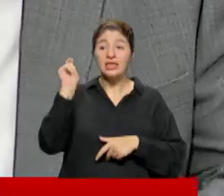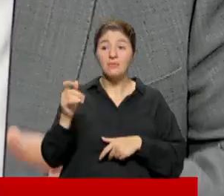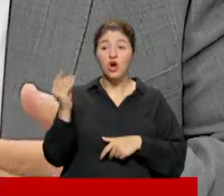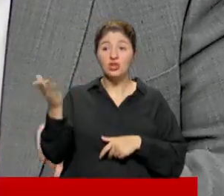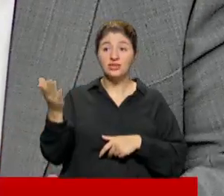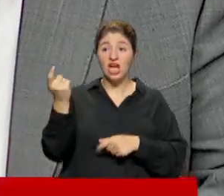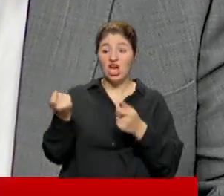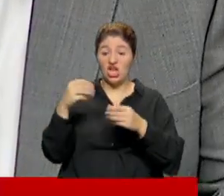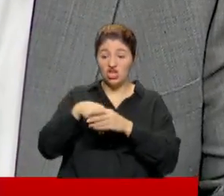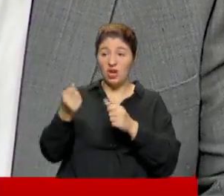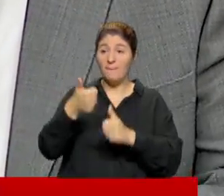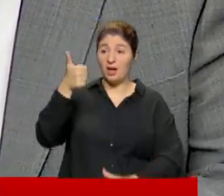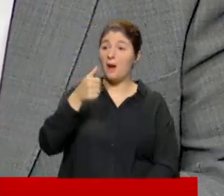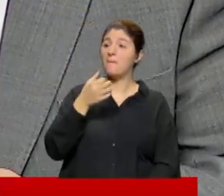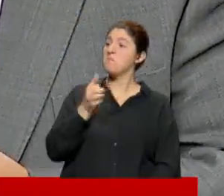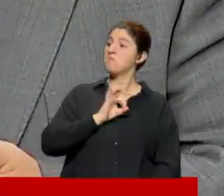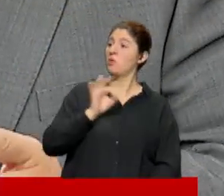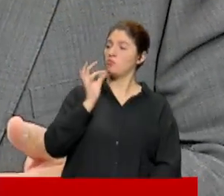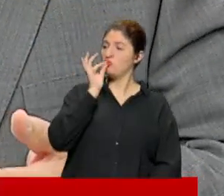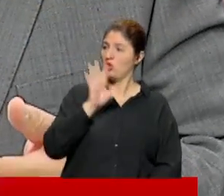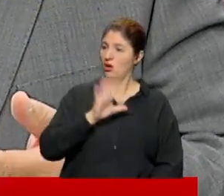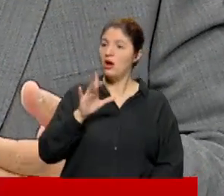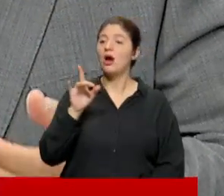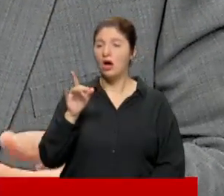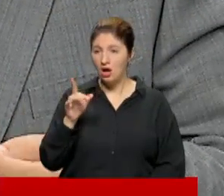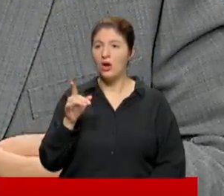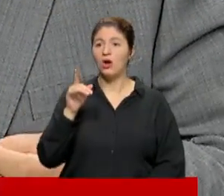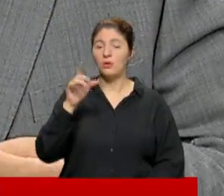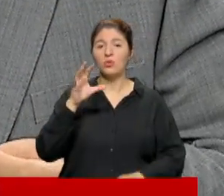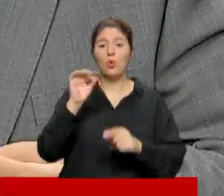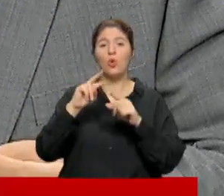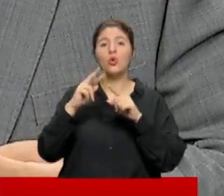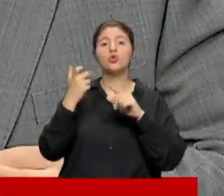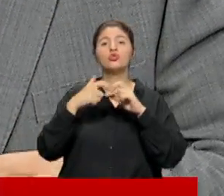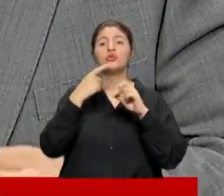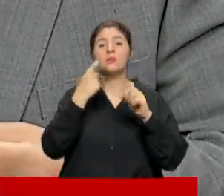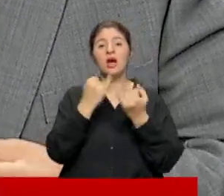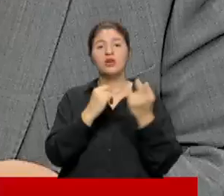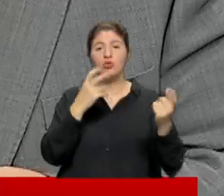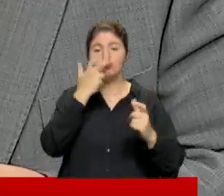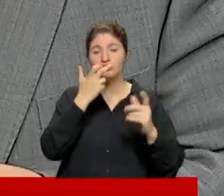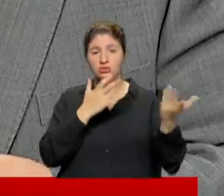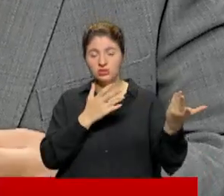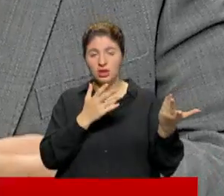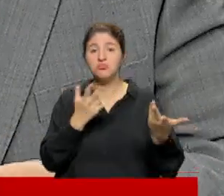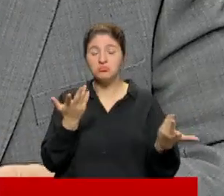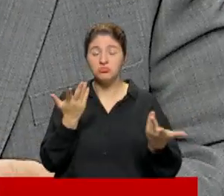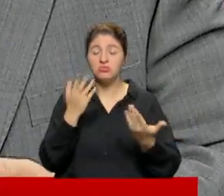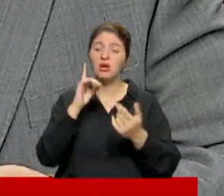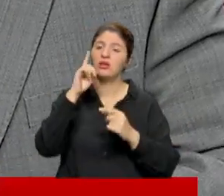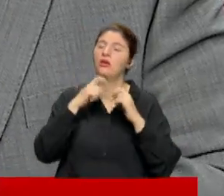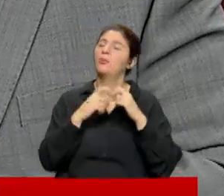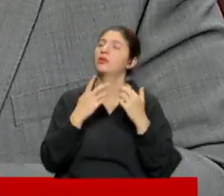olsa İçişleri bakanlığını becermiş olsa bak Onur diye bir kardeşimiz Bir müzisyen Allah rahmet